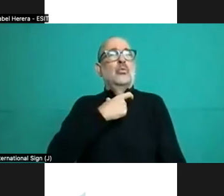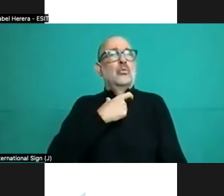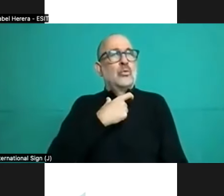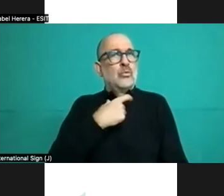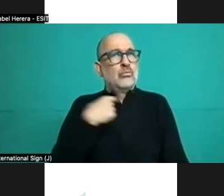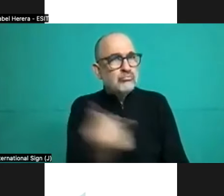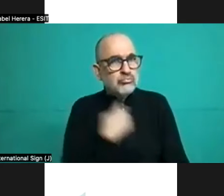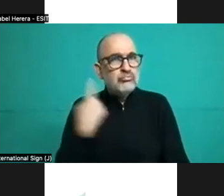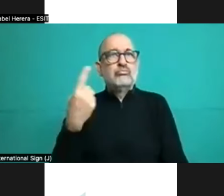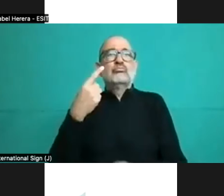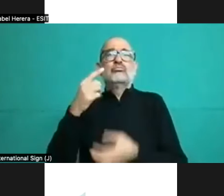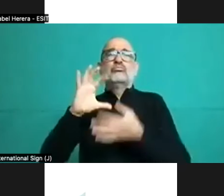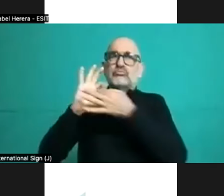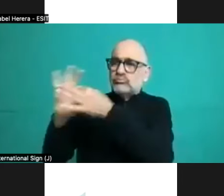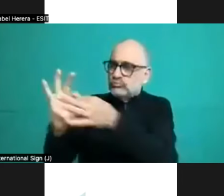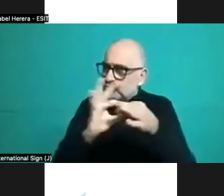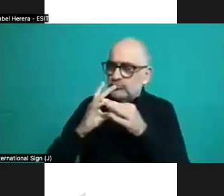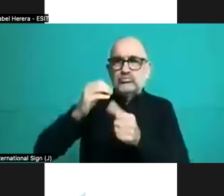individuelle.